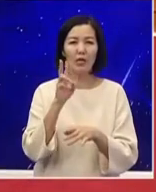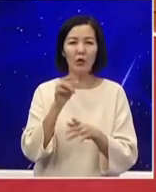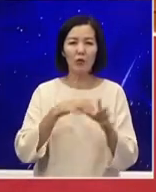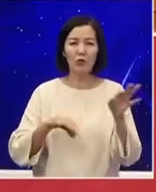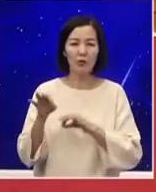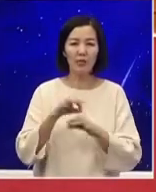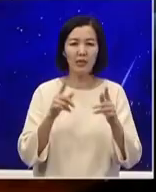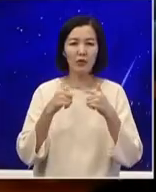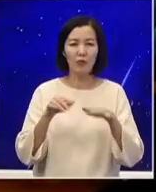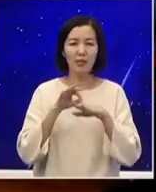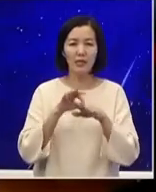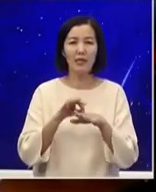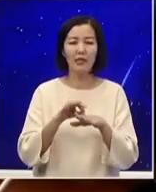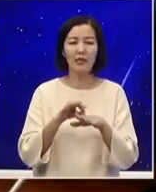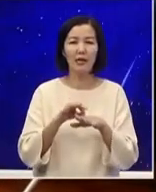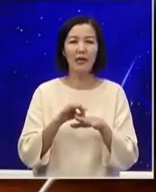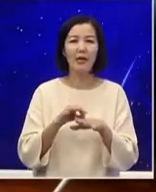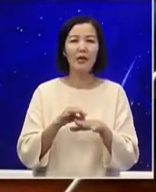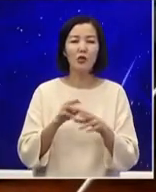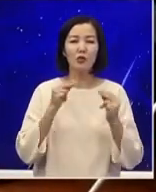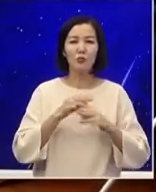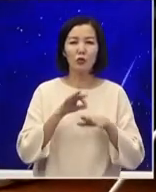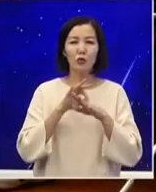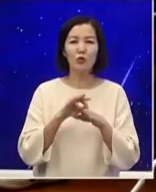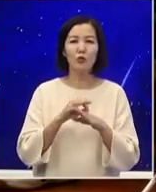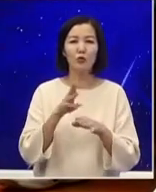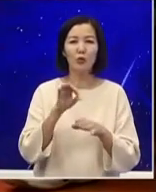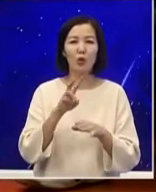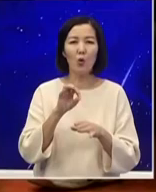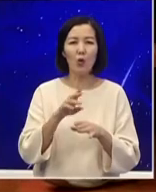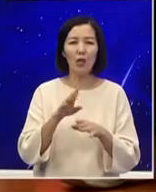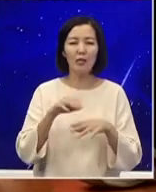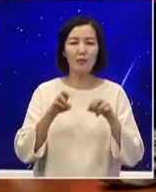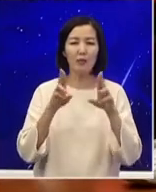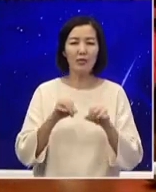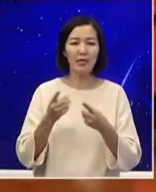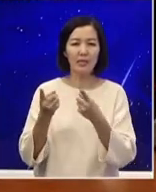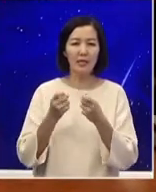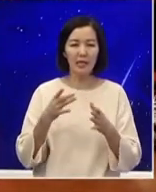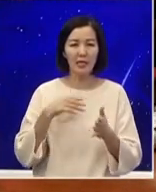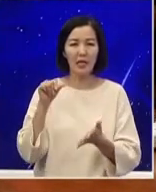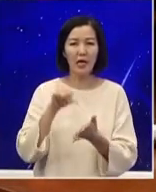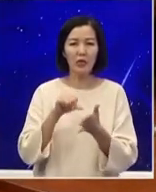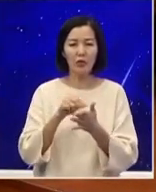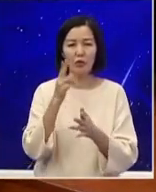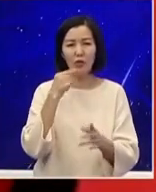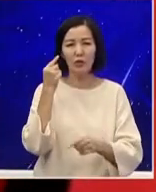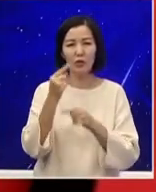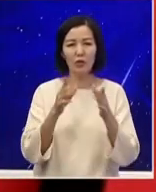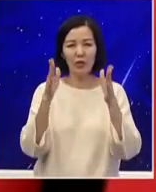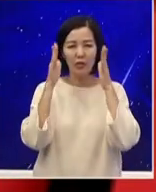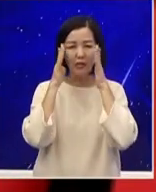керуен жобасы аясында ұйымдастырылды. Адасқандармен жұмыс жүргізу үшін теолог мамандар да тартылды. Қатысушыларға дәстүрлі